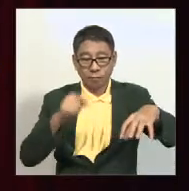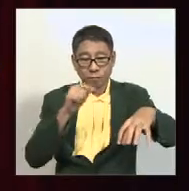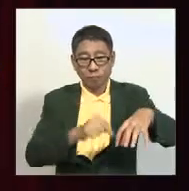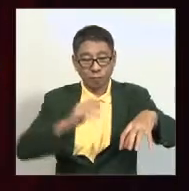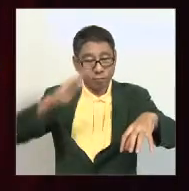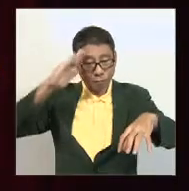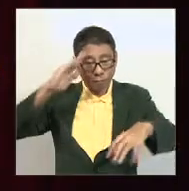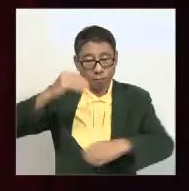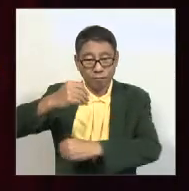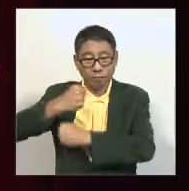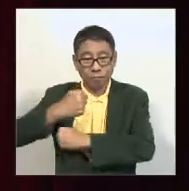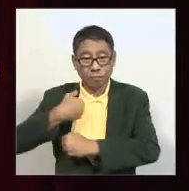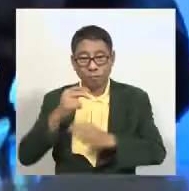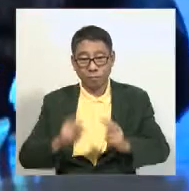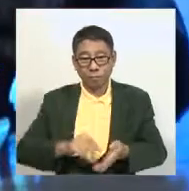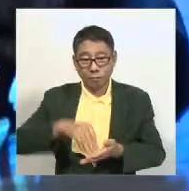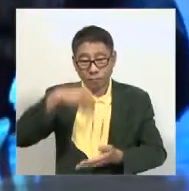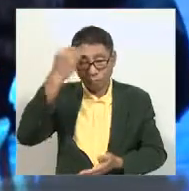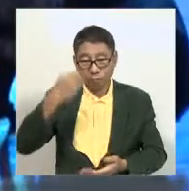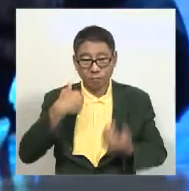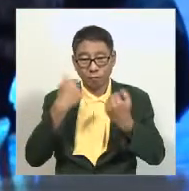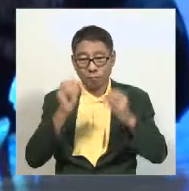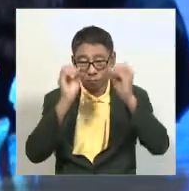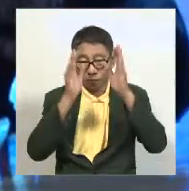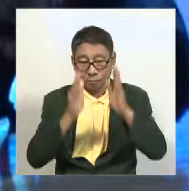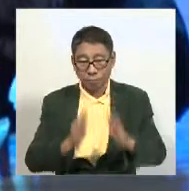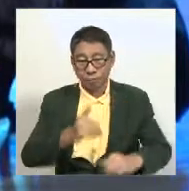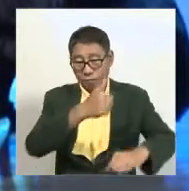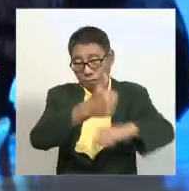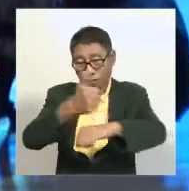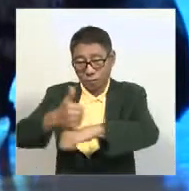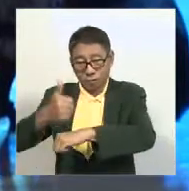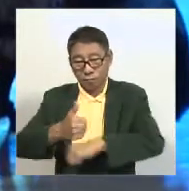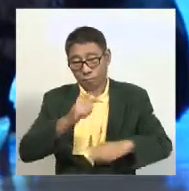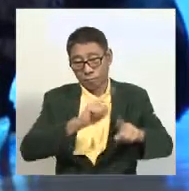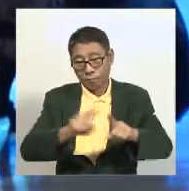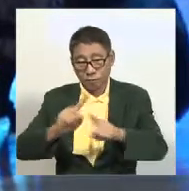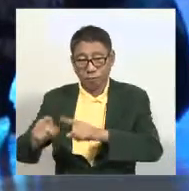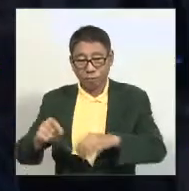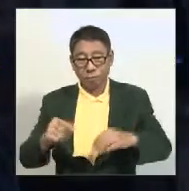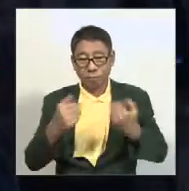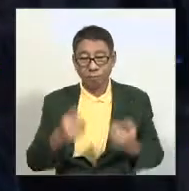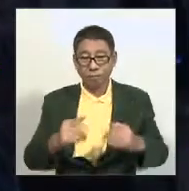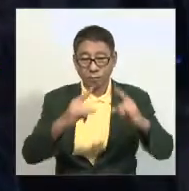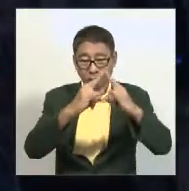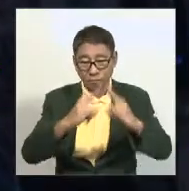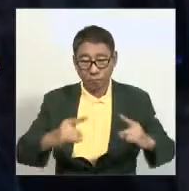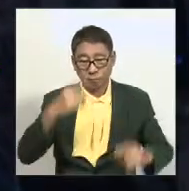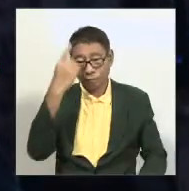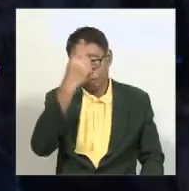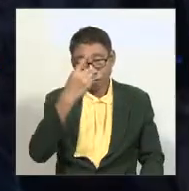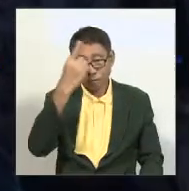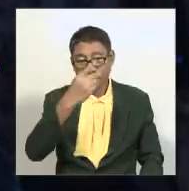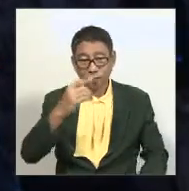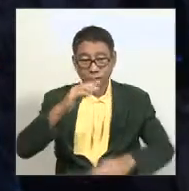การกองทัพบกโดยมีนักเรียนนิสิตนักศึกษาครูอาจารย์ผู้นำองค์กรผู้นำมวลชนรอบค่ายศิลปินดาราต